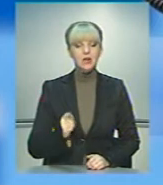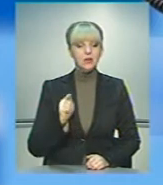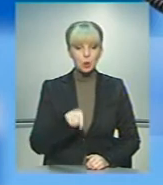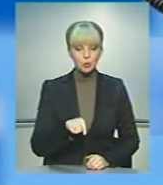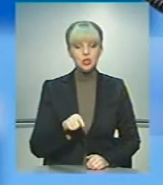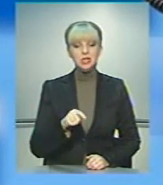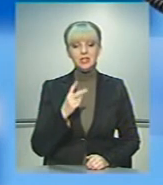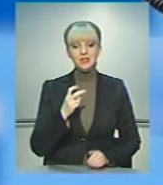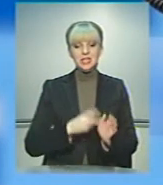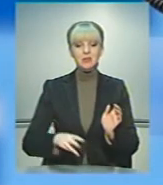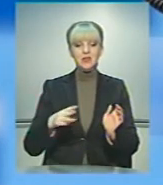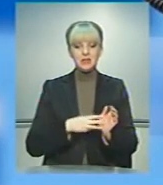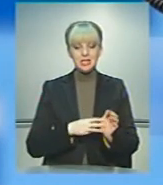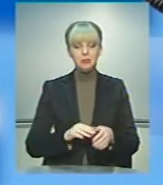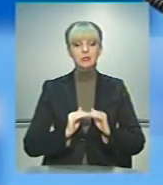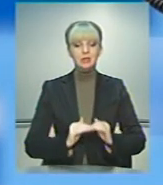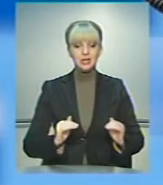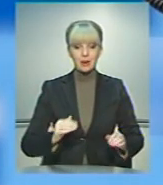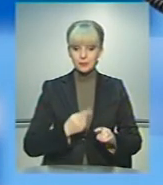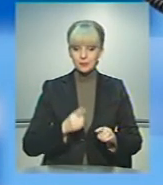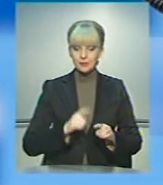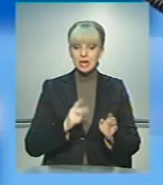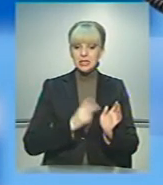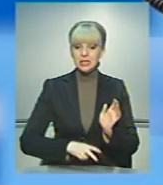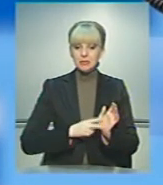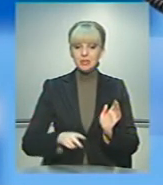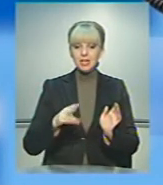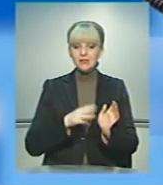числі 288 дітей. Це